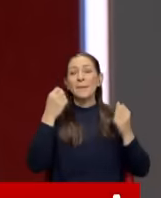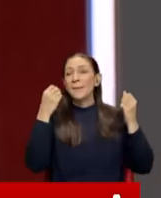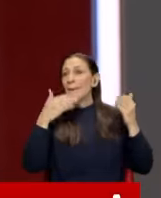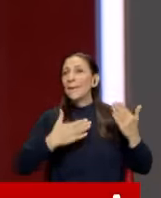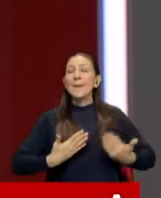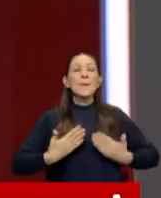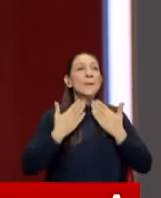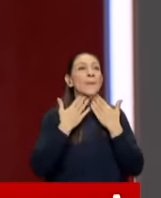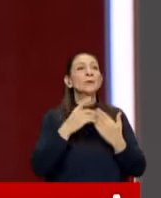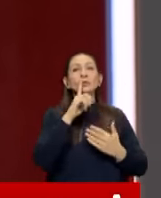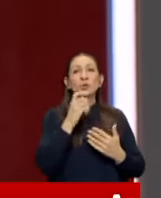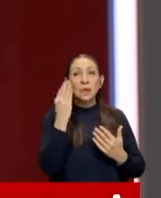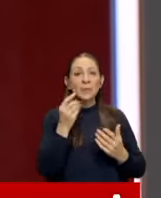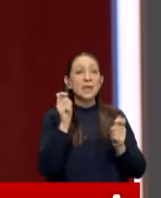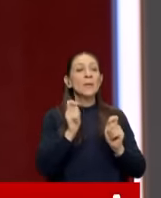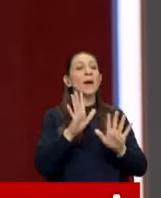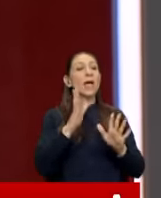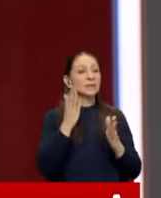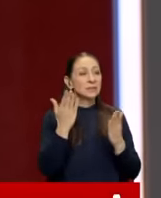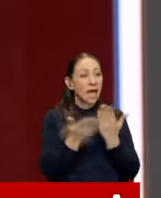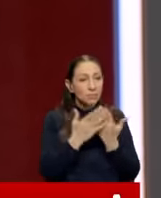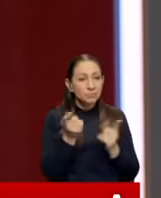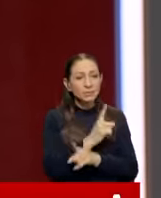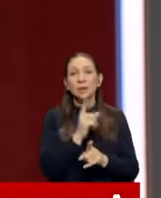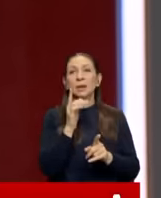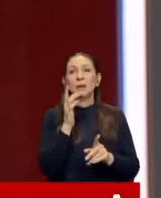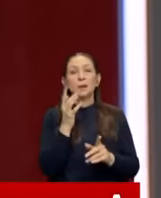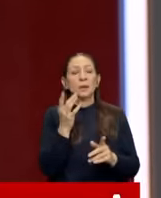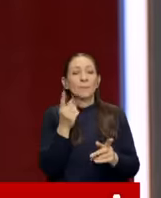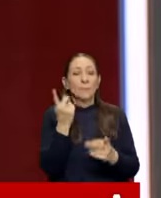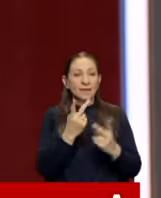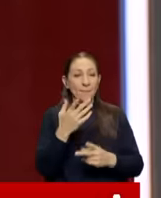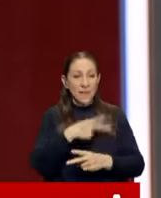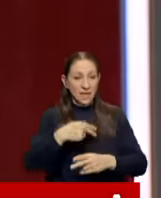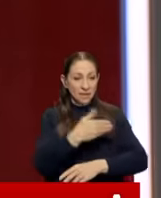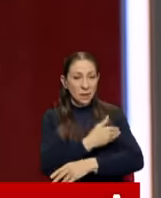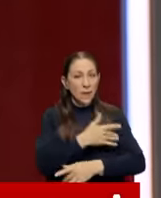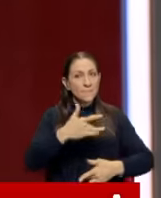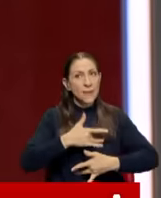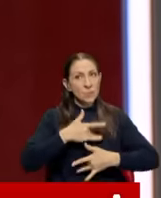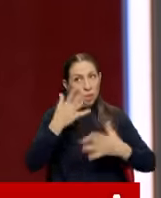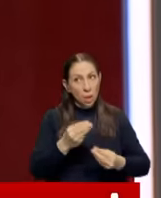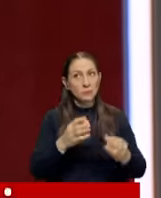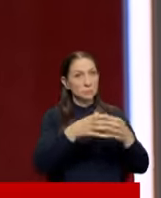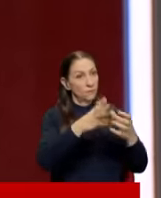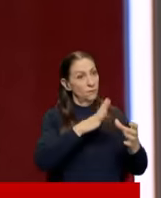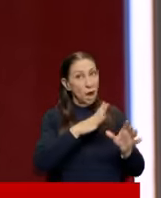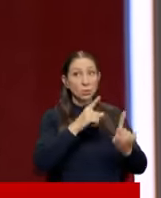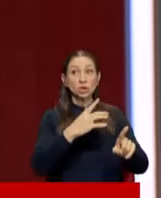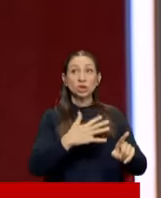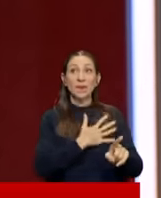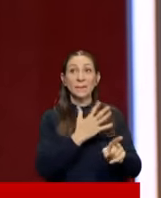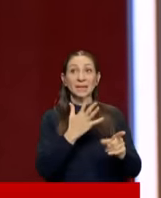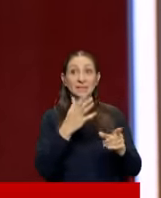vardı aslında vaatler anlamında işte tutulmayan sözler Eee Bir yerde belediye hizmetlerinden memnun olan seçmenimiz var bu CHP